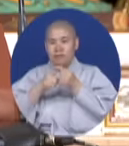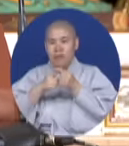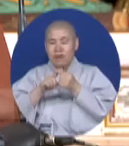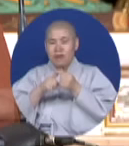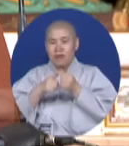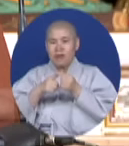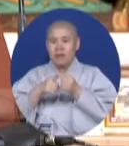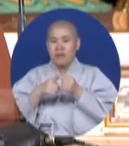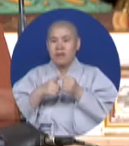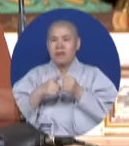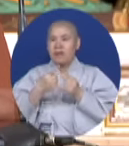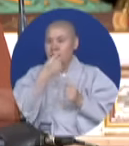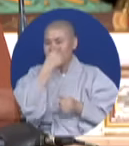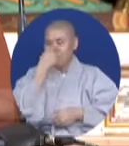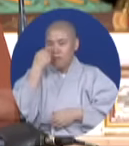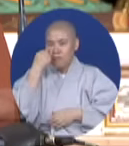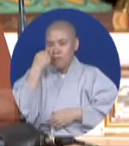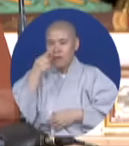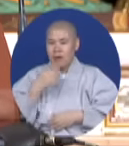알 질자인데요.